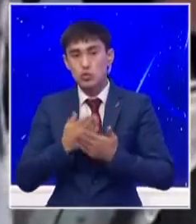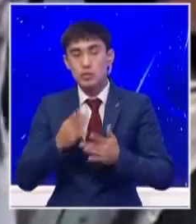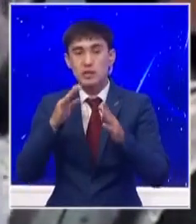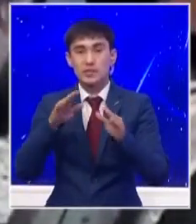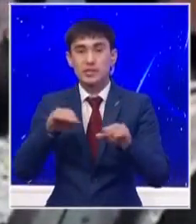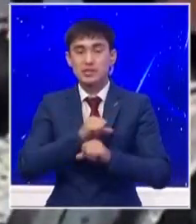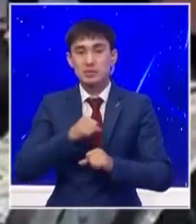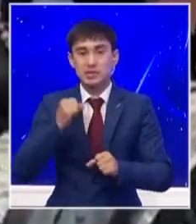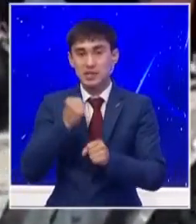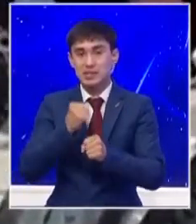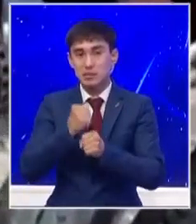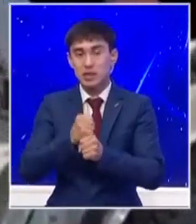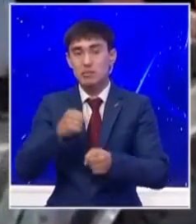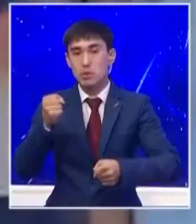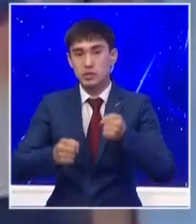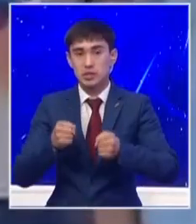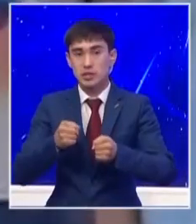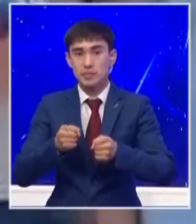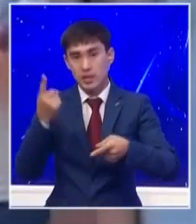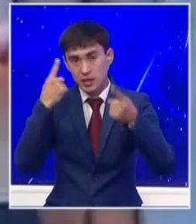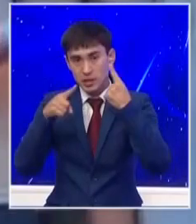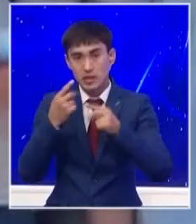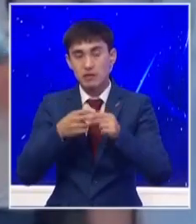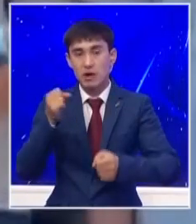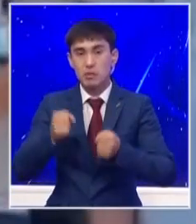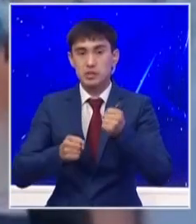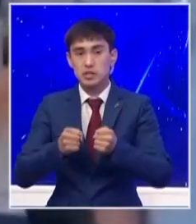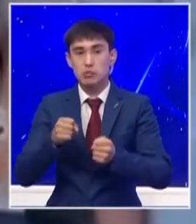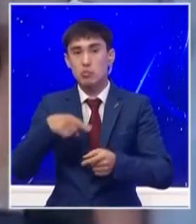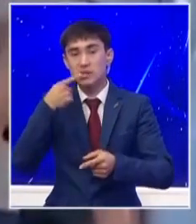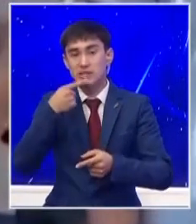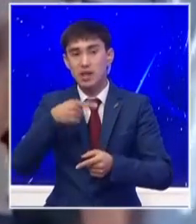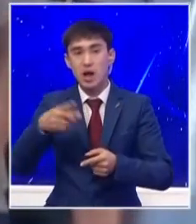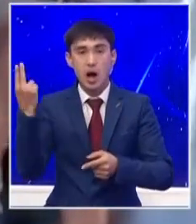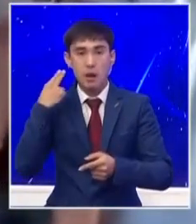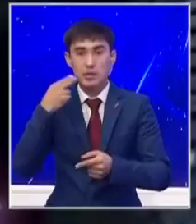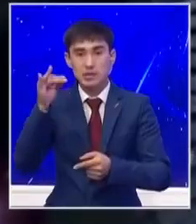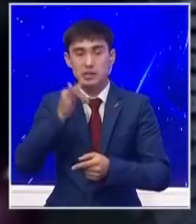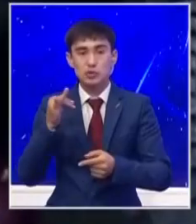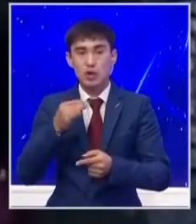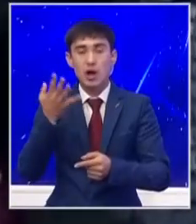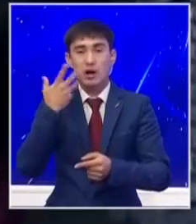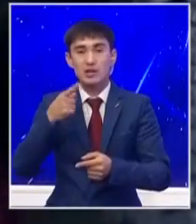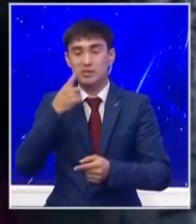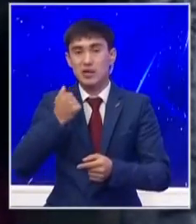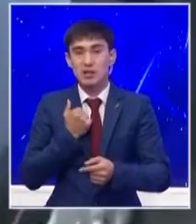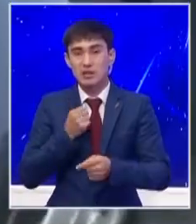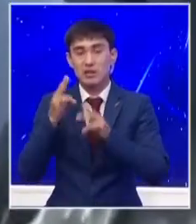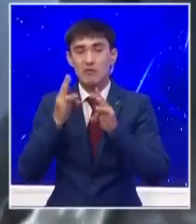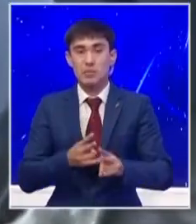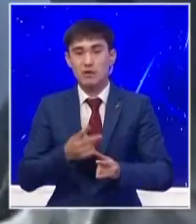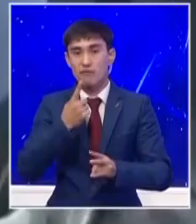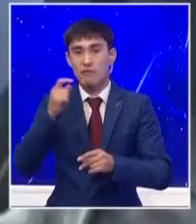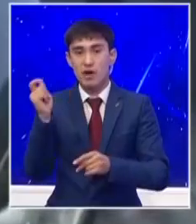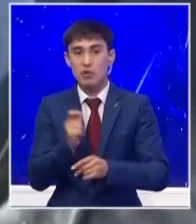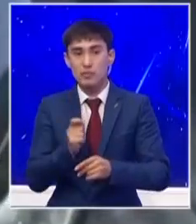коллекционировать и самостоятельно собирать машины. Идею этого автомобиля ему подсказала американская история, когда солдата, травмированного